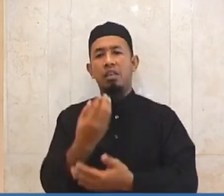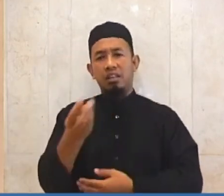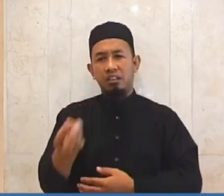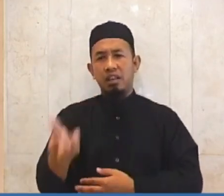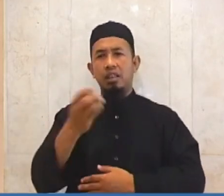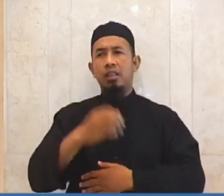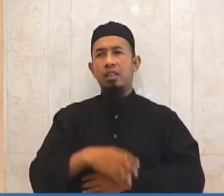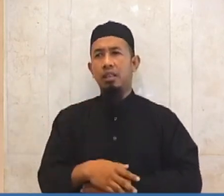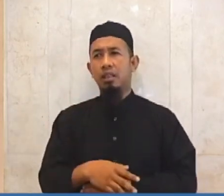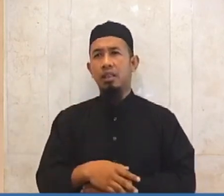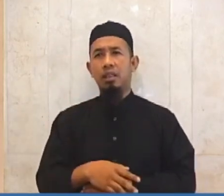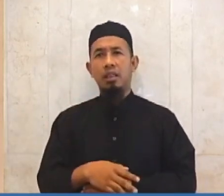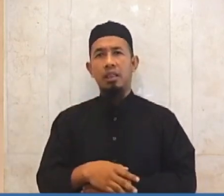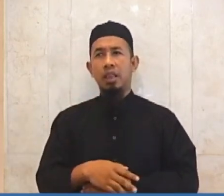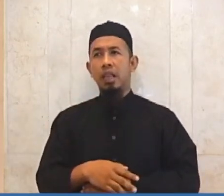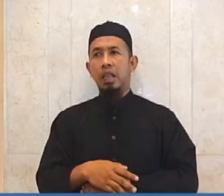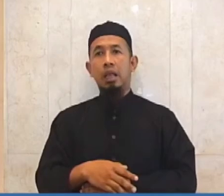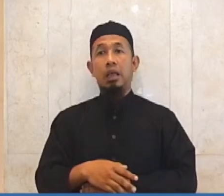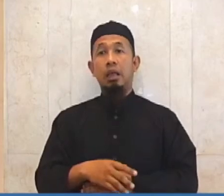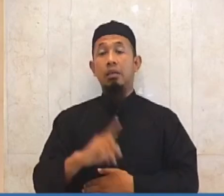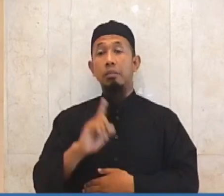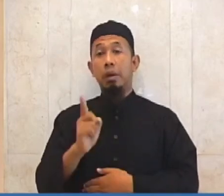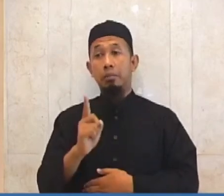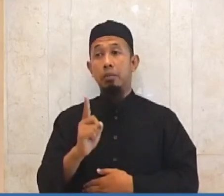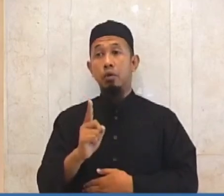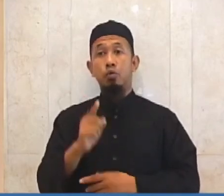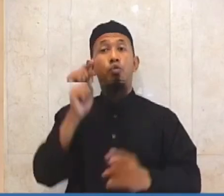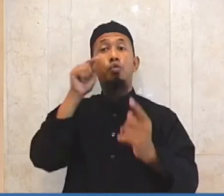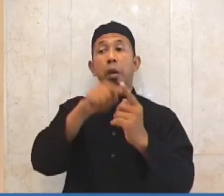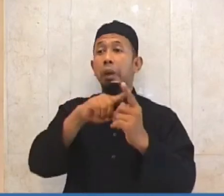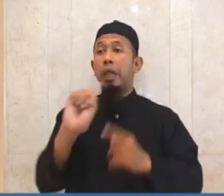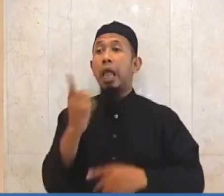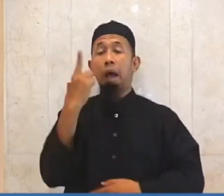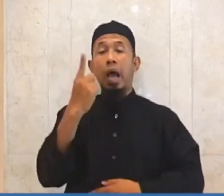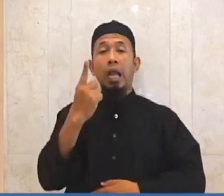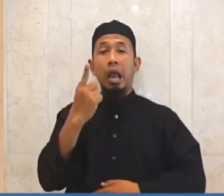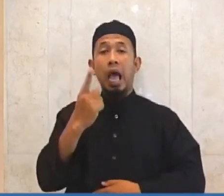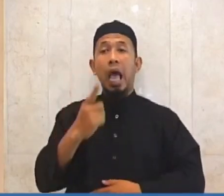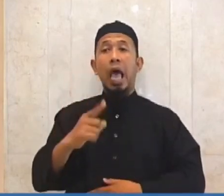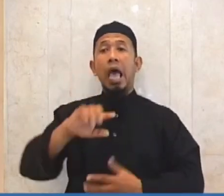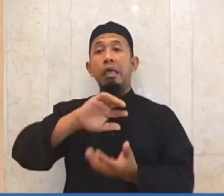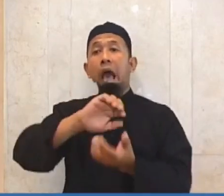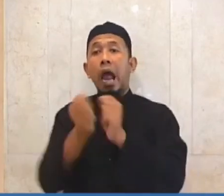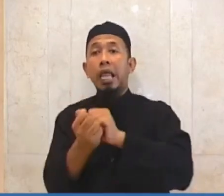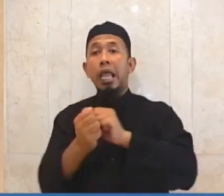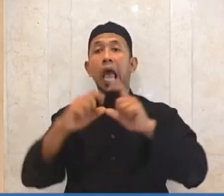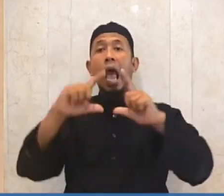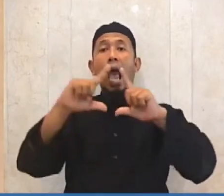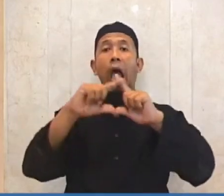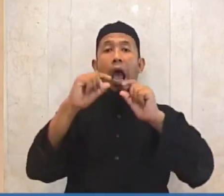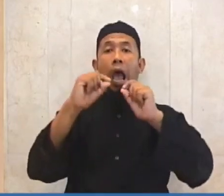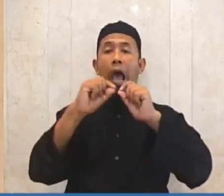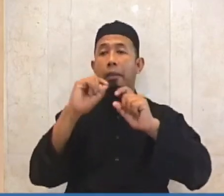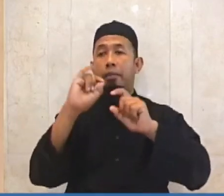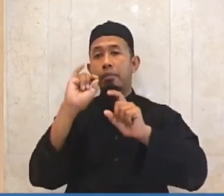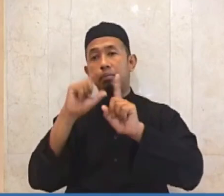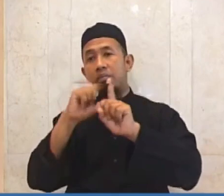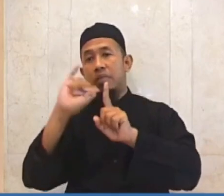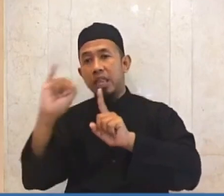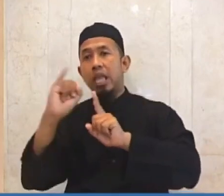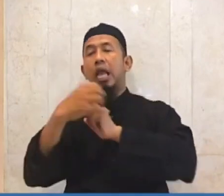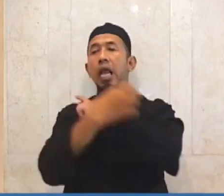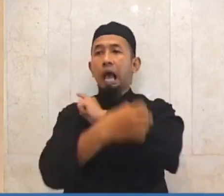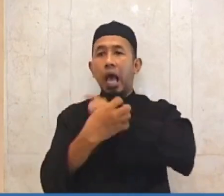motivasi awalnya adalah pengabdian kepada bangsa dan negara maka mereka nyaman bekerja di tempatkan